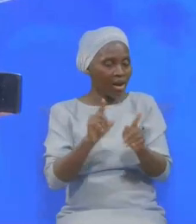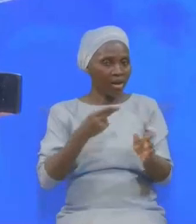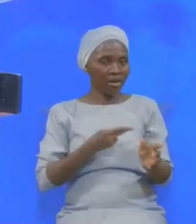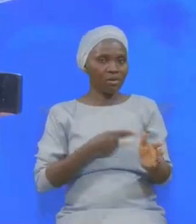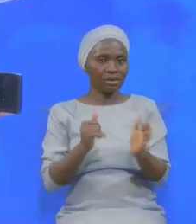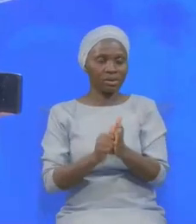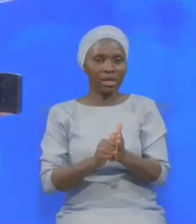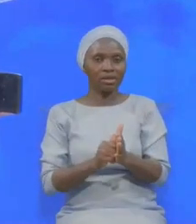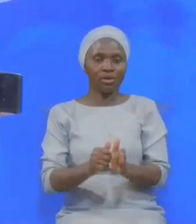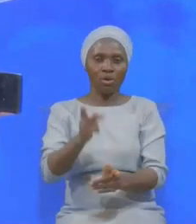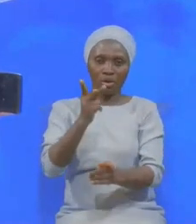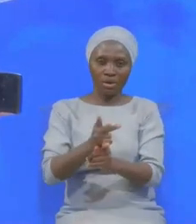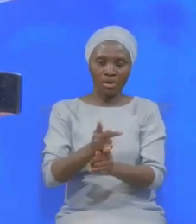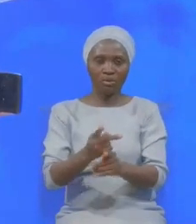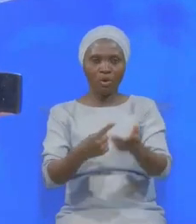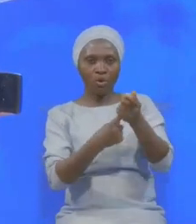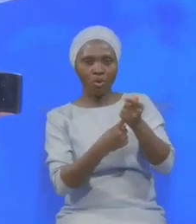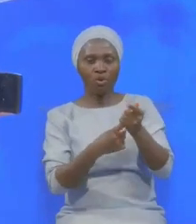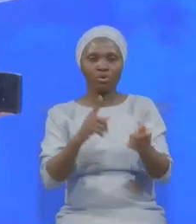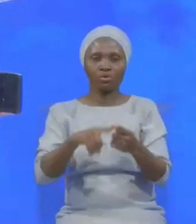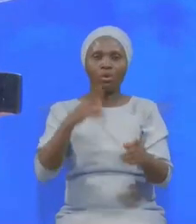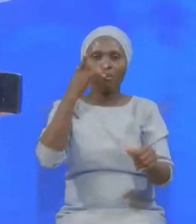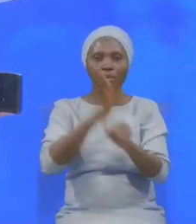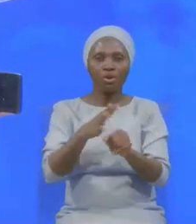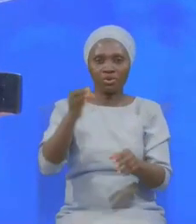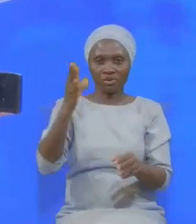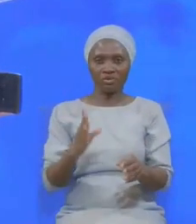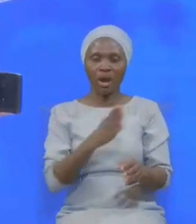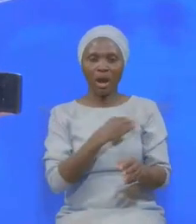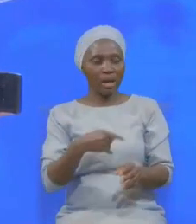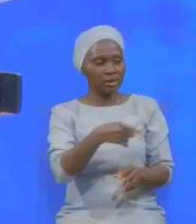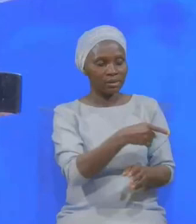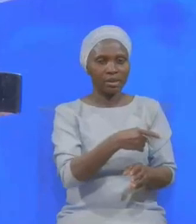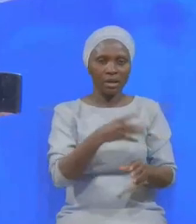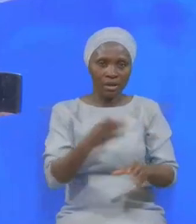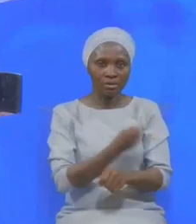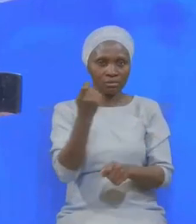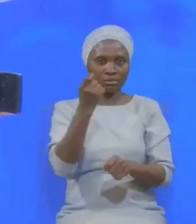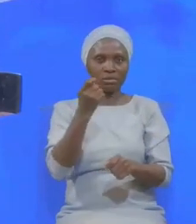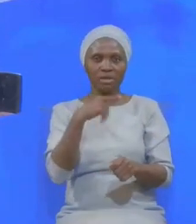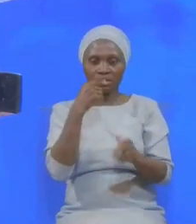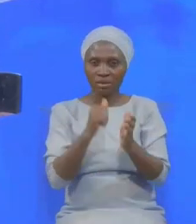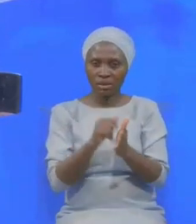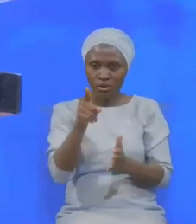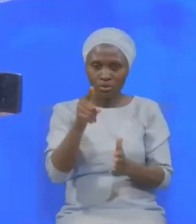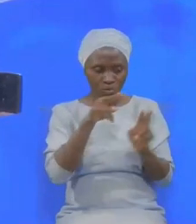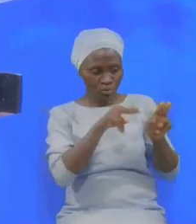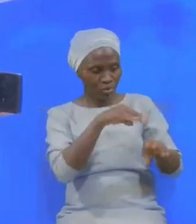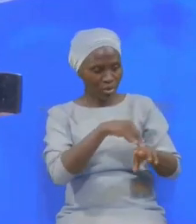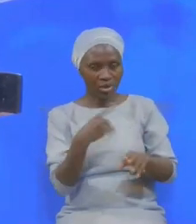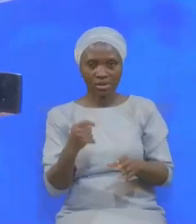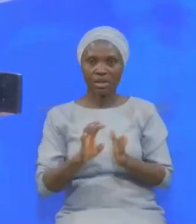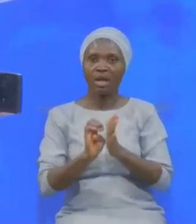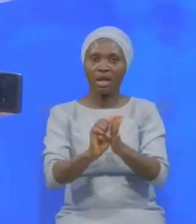nature comme nous. Et ils ont cru à la promesse de Dieu et ils ont vaincu. Il dit, mais regardez leur